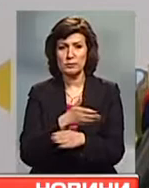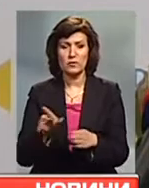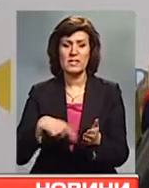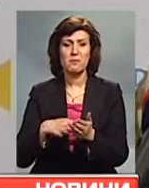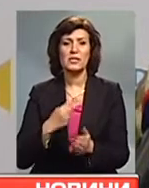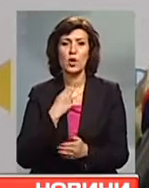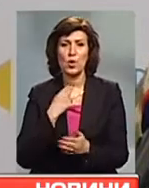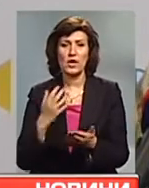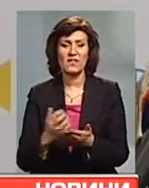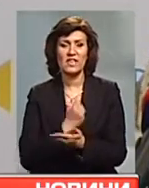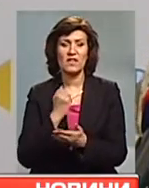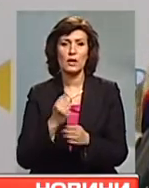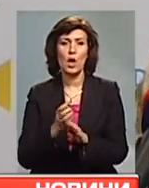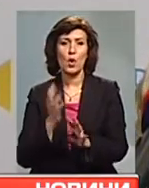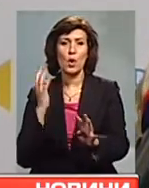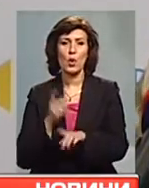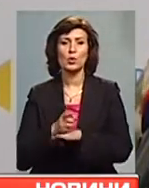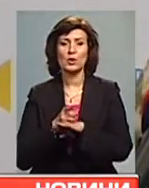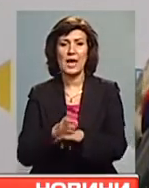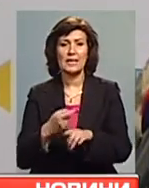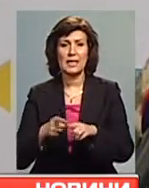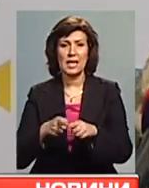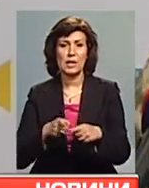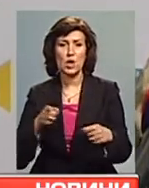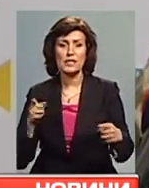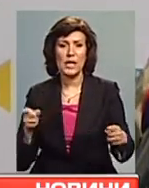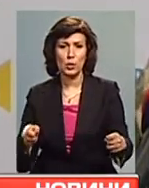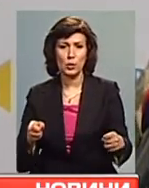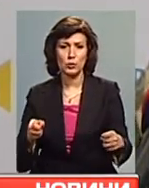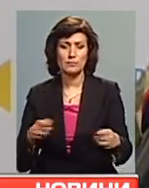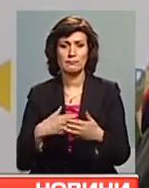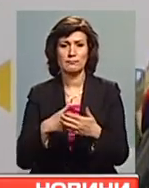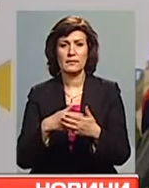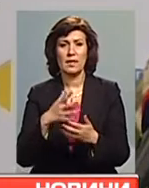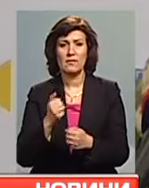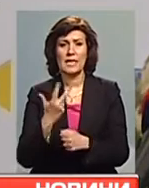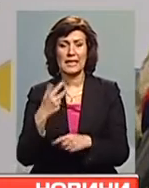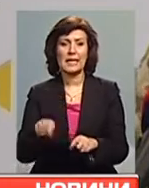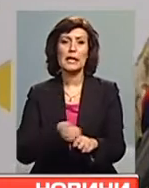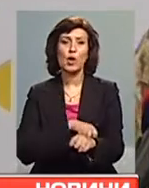Горлівка виявлено колонну танків, що розтягнулася приблизно на 3